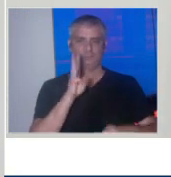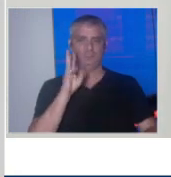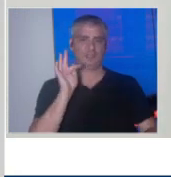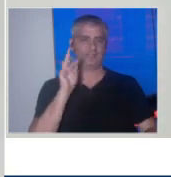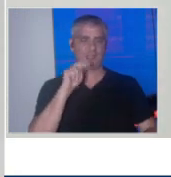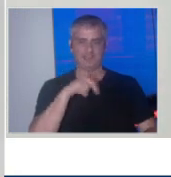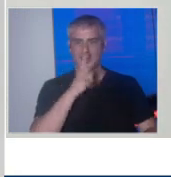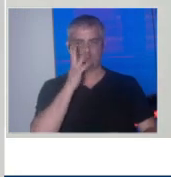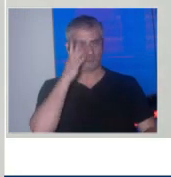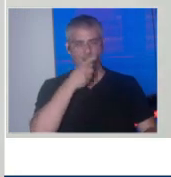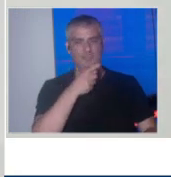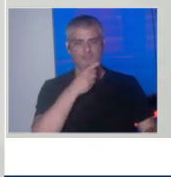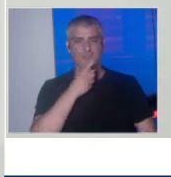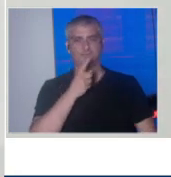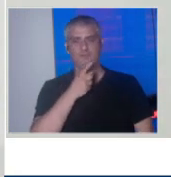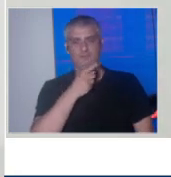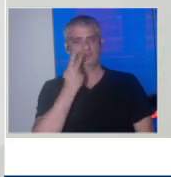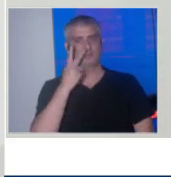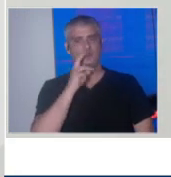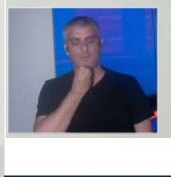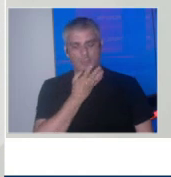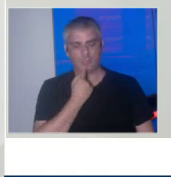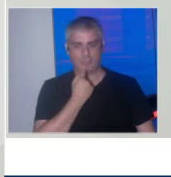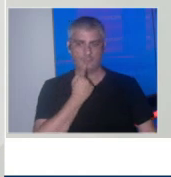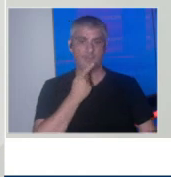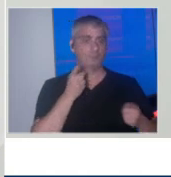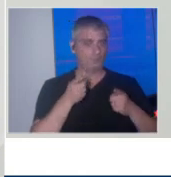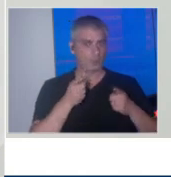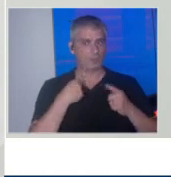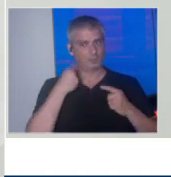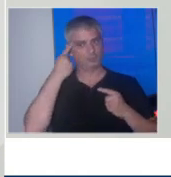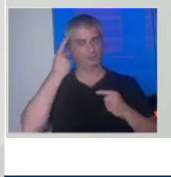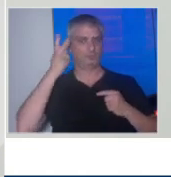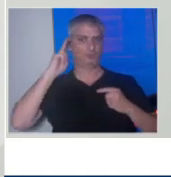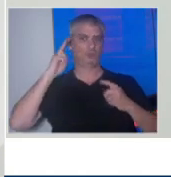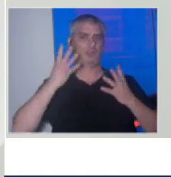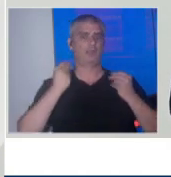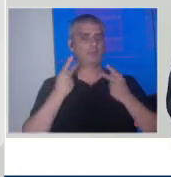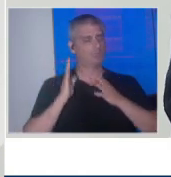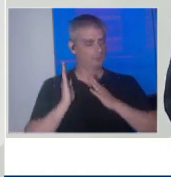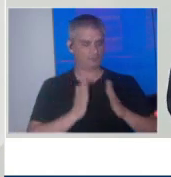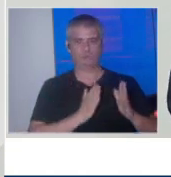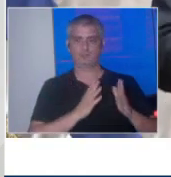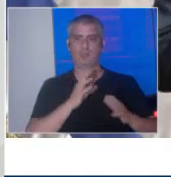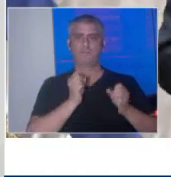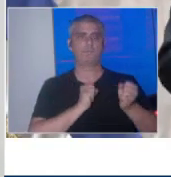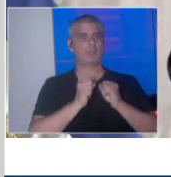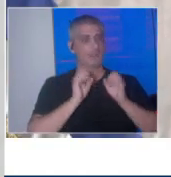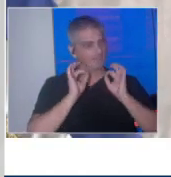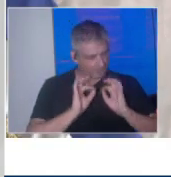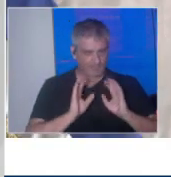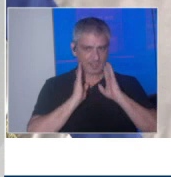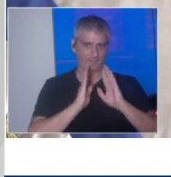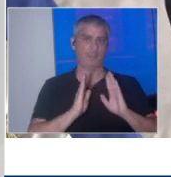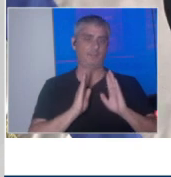מיש עתיד, ולא זה היה יותר פליטת פה. כאן זה, אני חושבת, היה הרבה יותר מסודר, מתן כהנא באמת